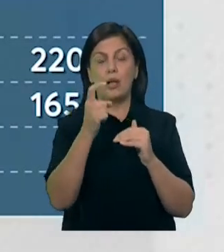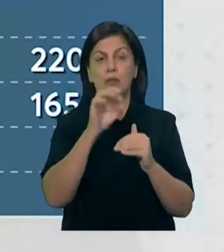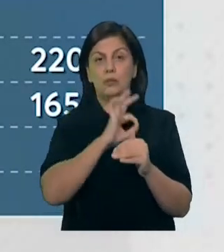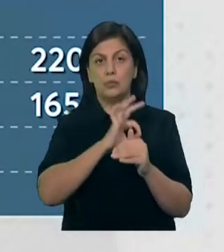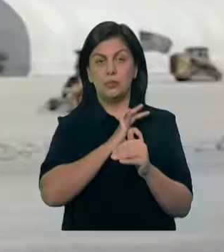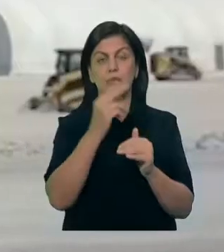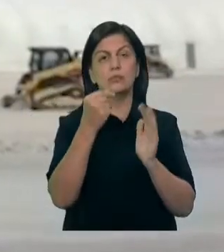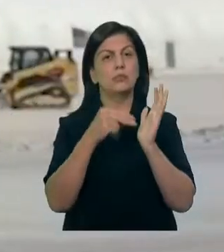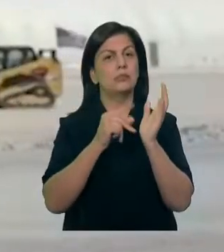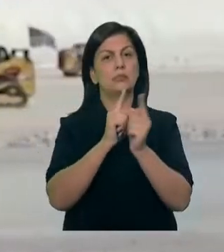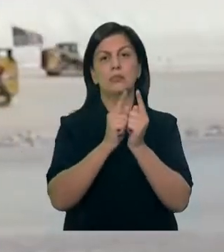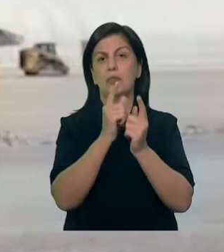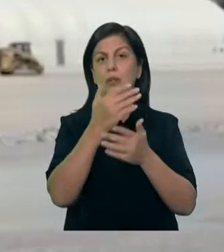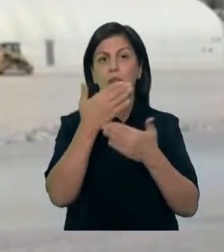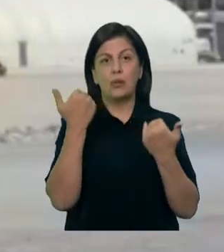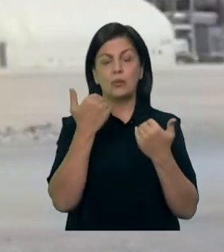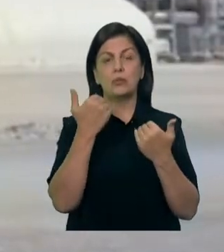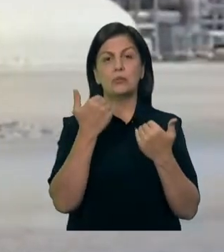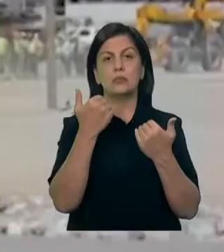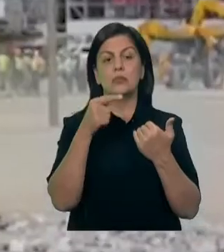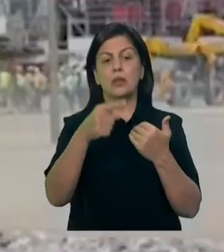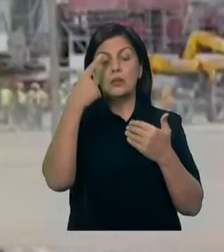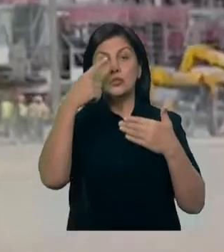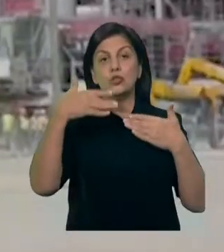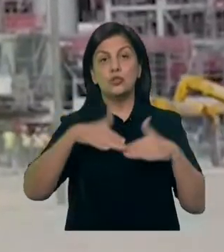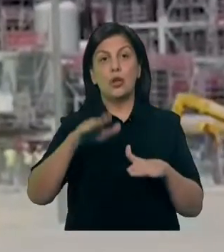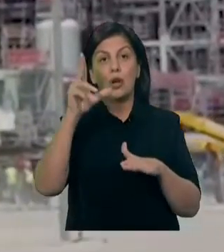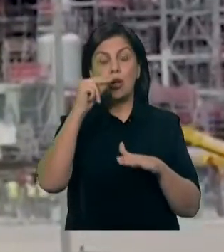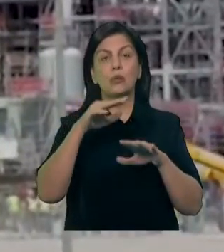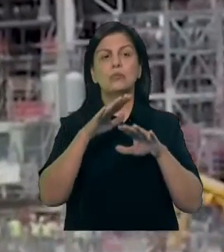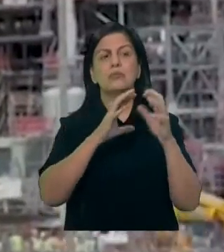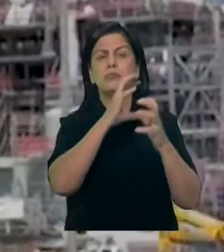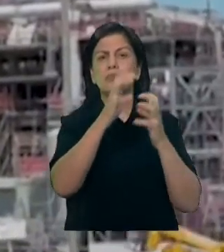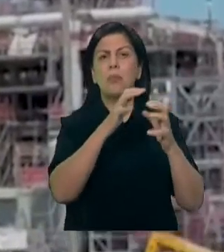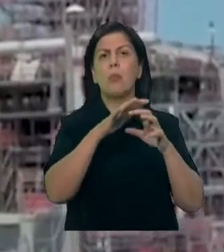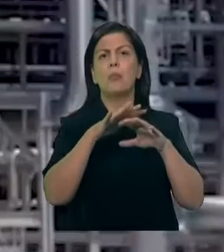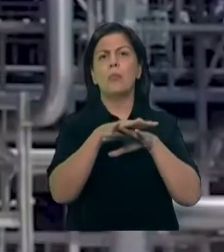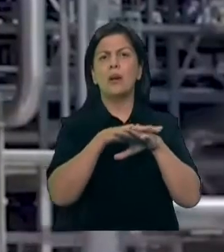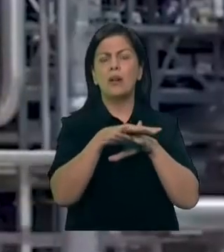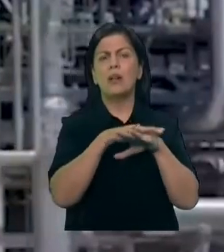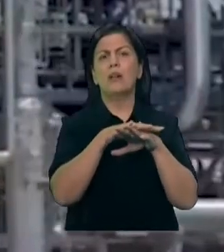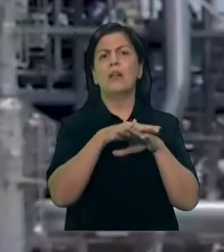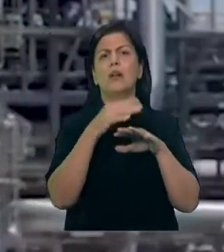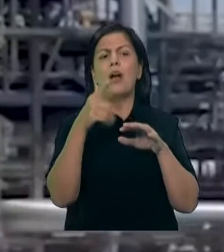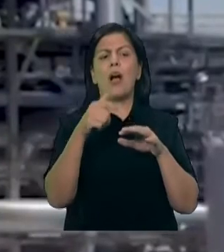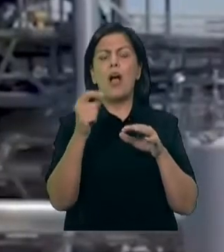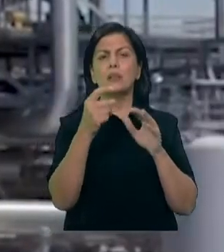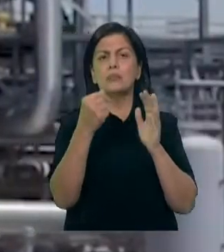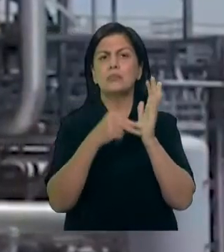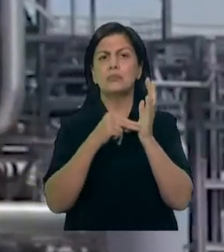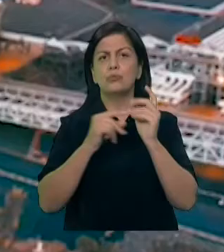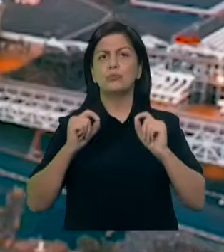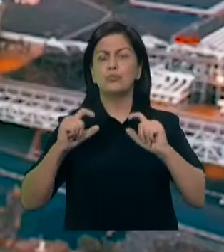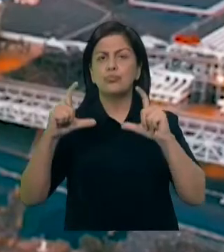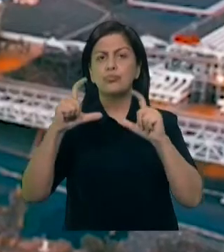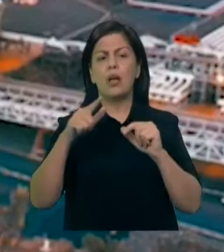isə dəyişdirilməyib. Qurumdan bildirilir ki, qərar verilərkən dünya bazarında təbii qazın bahalaşması, eləcə də istehlak edilən təbii qazın